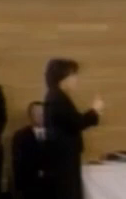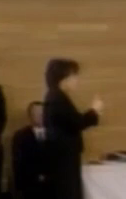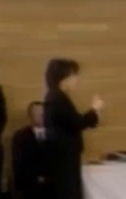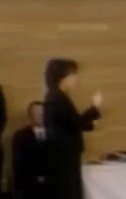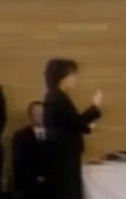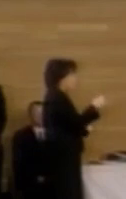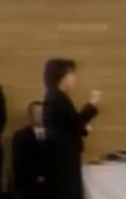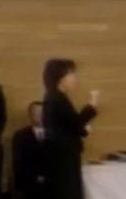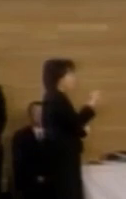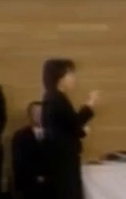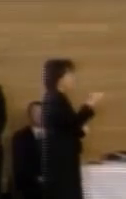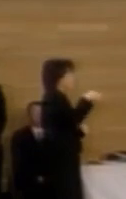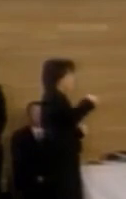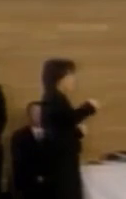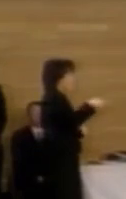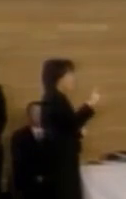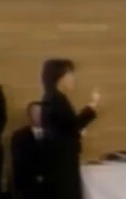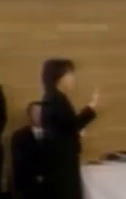樹。